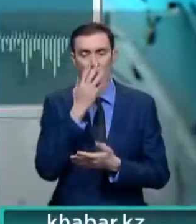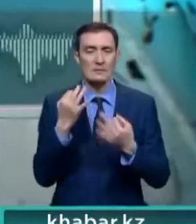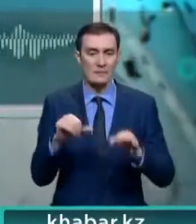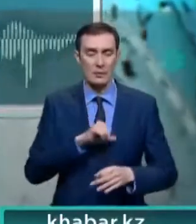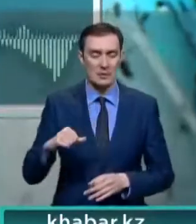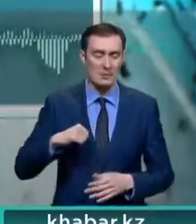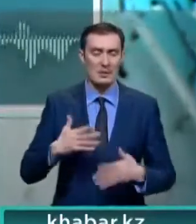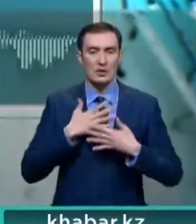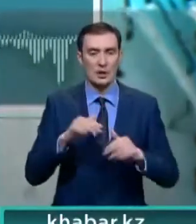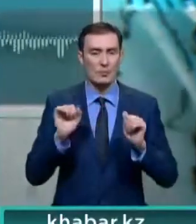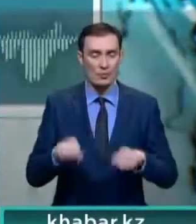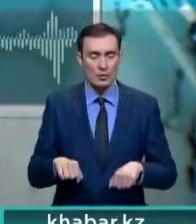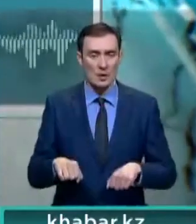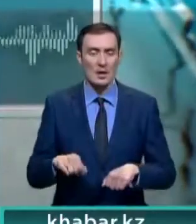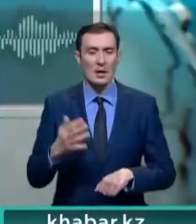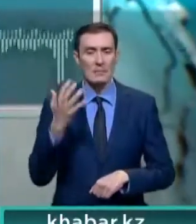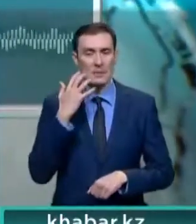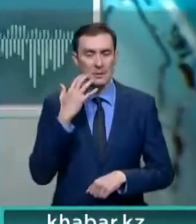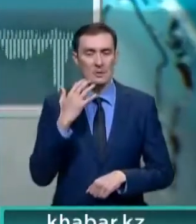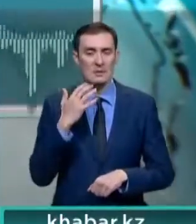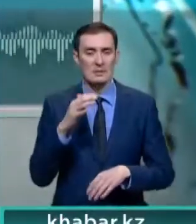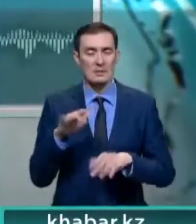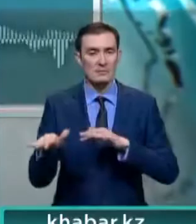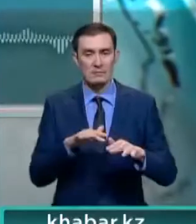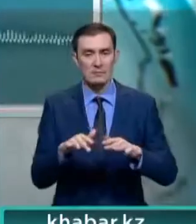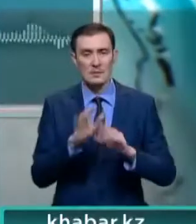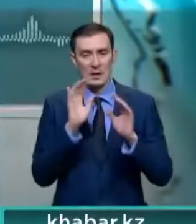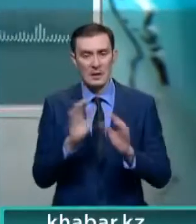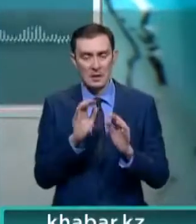независимый, дышит самостоятельно. Беременность решили пролонгировать, сохранить беременность.